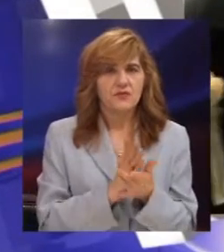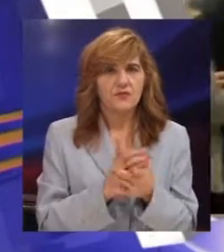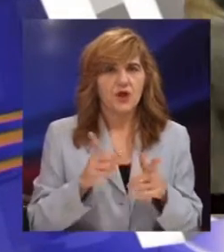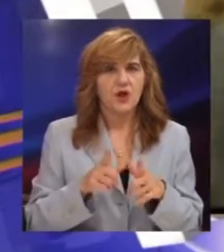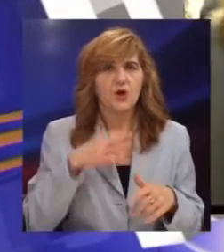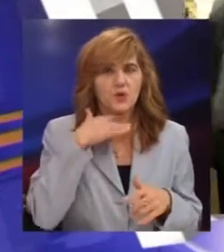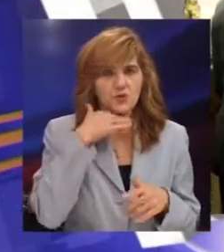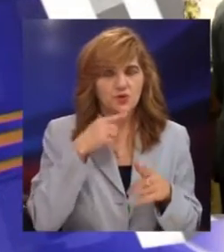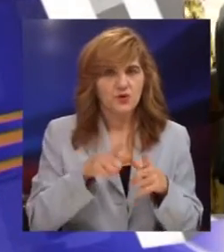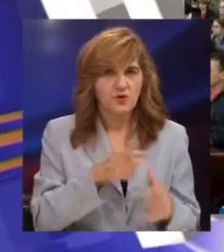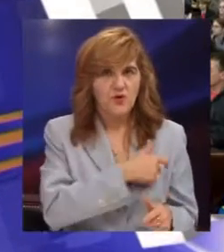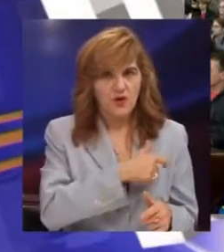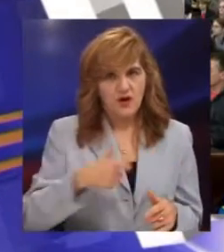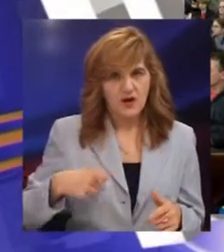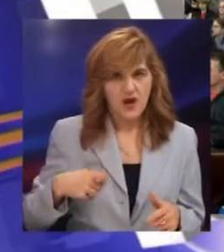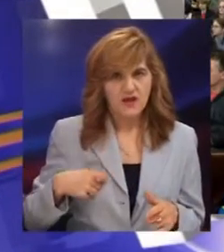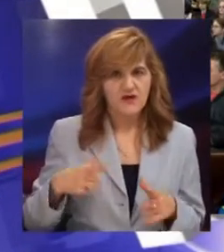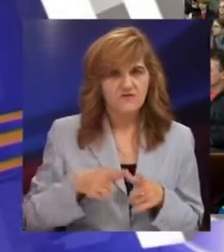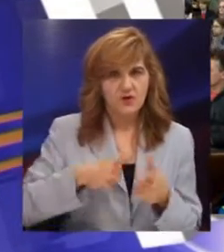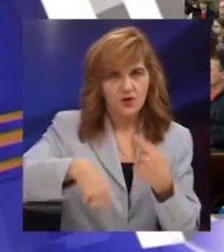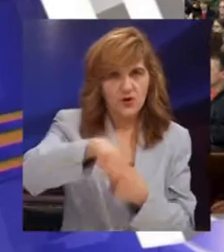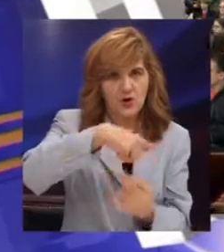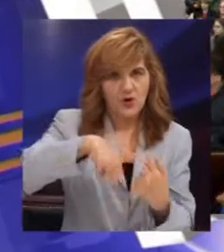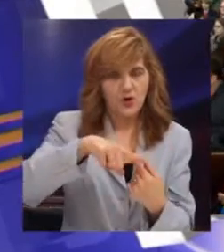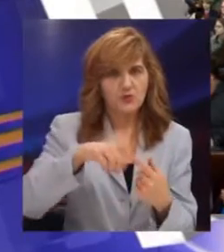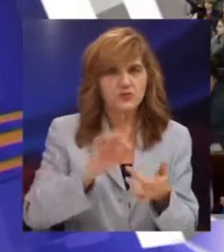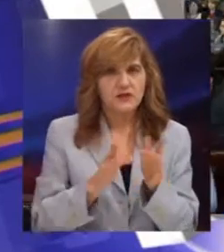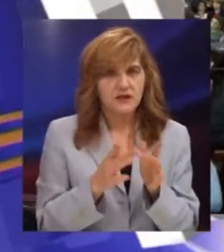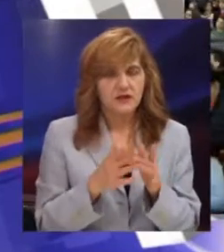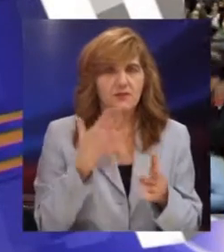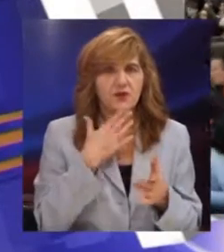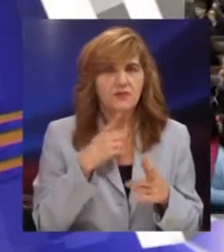koje se održava u subotu u Kraljevu, dok se okružno takmičenje za učenike